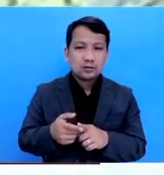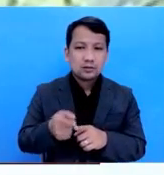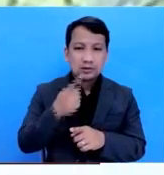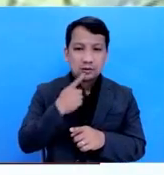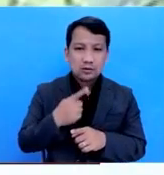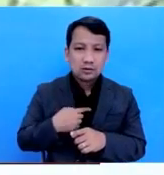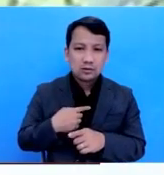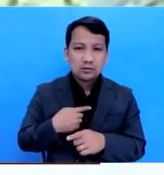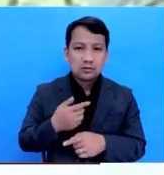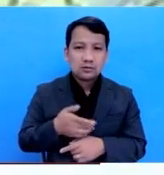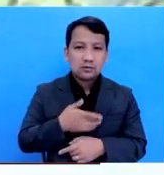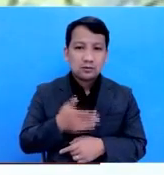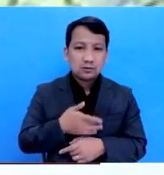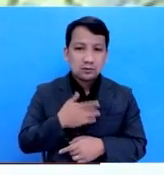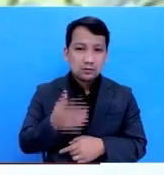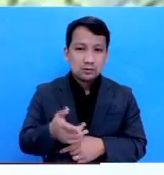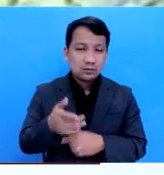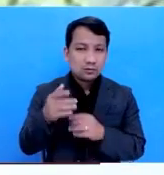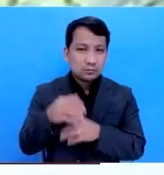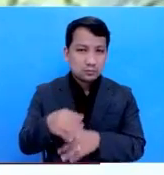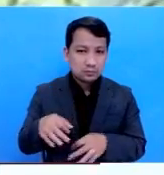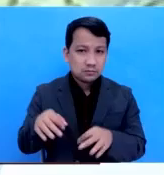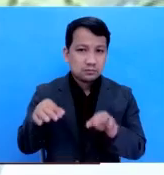feel important.